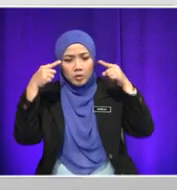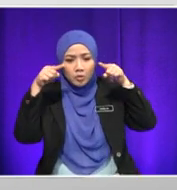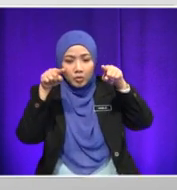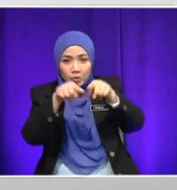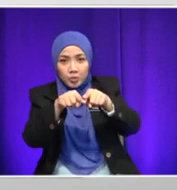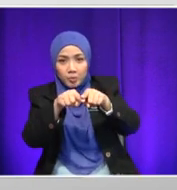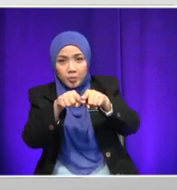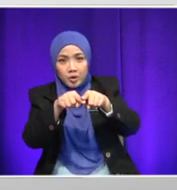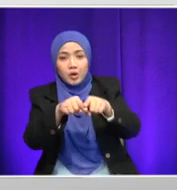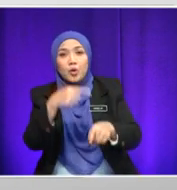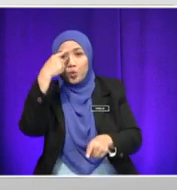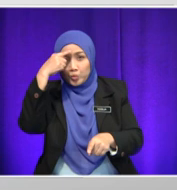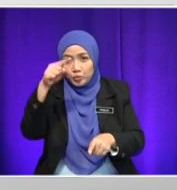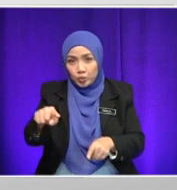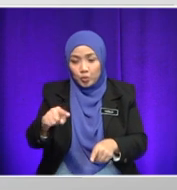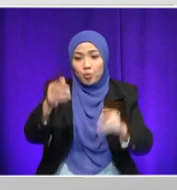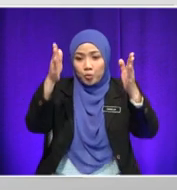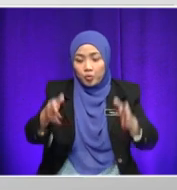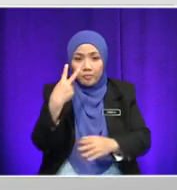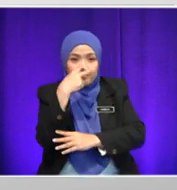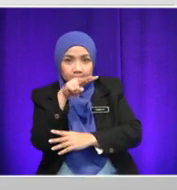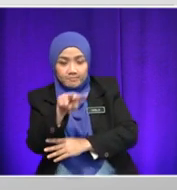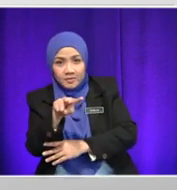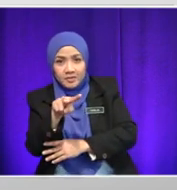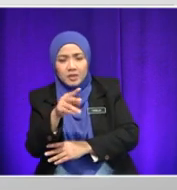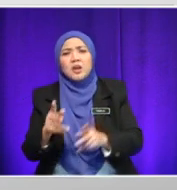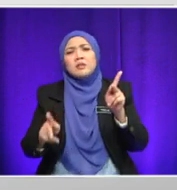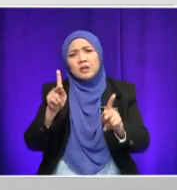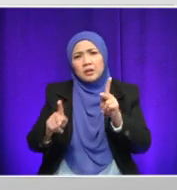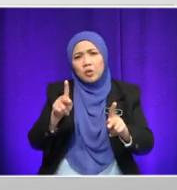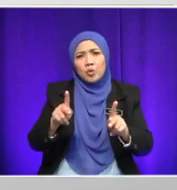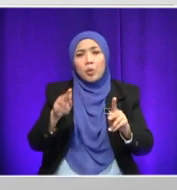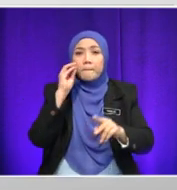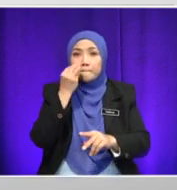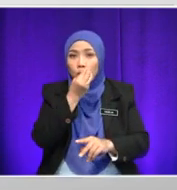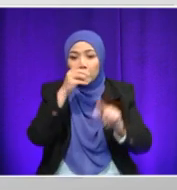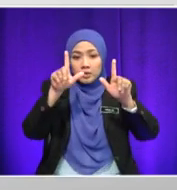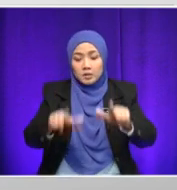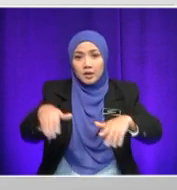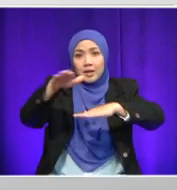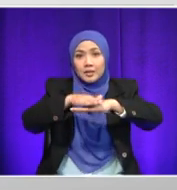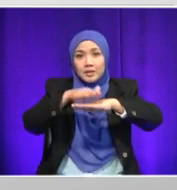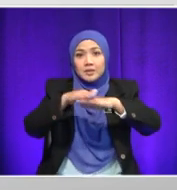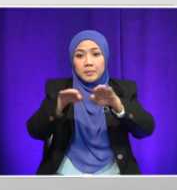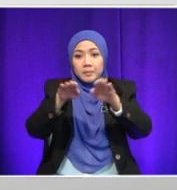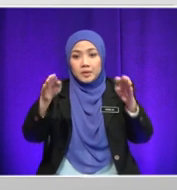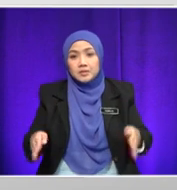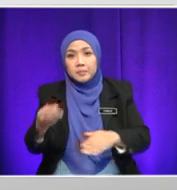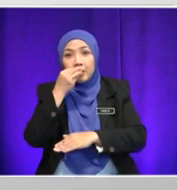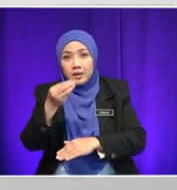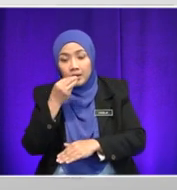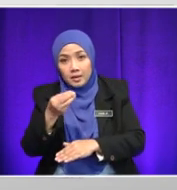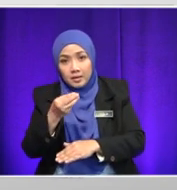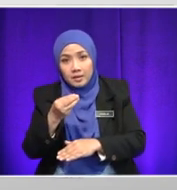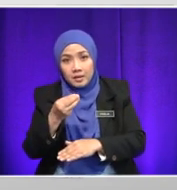diletakkan banyak tempat jika gubahan diletakkan di meja tengah atau covitable gubahan perlulah yang dapat